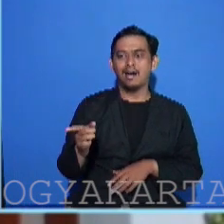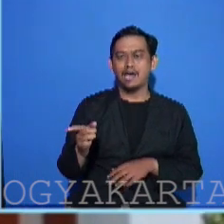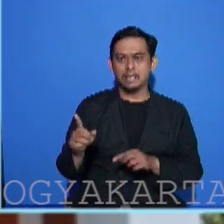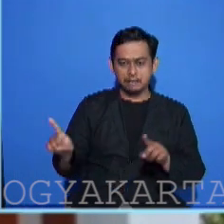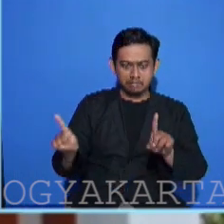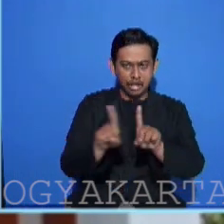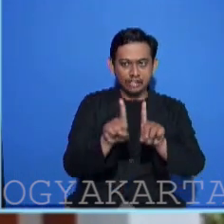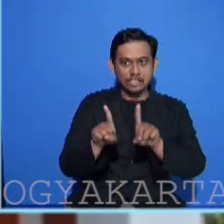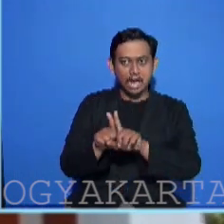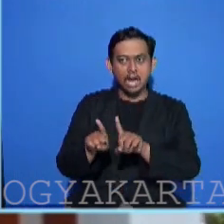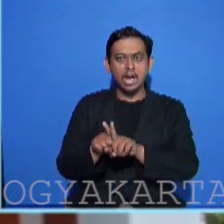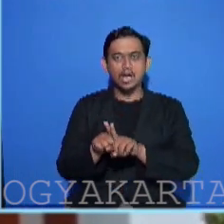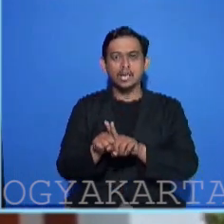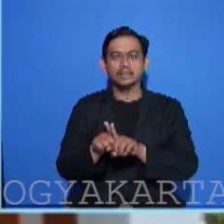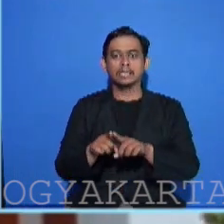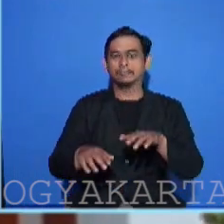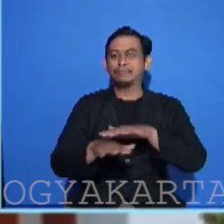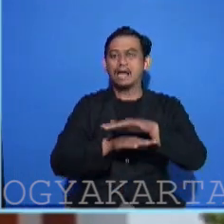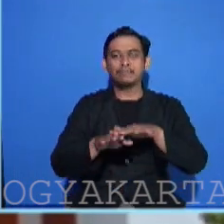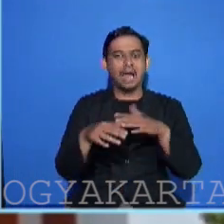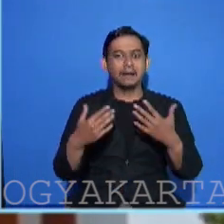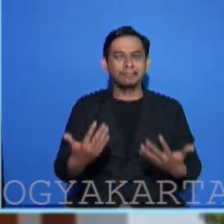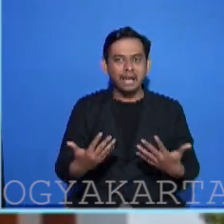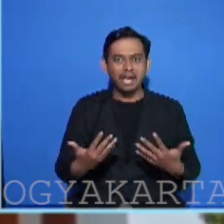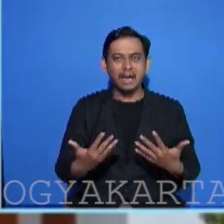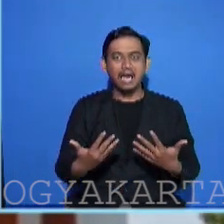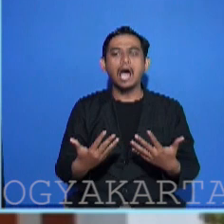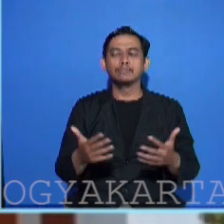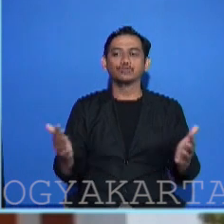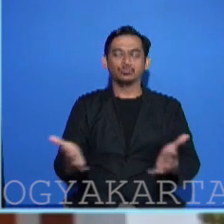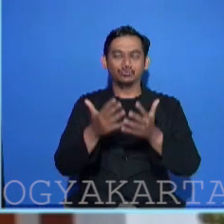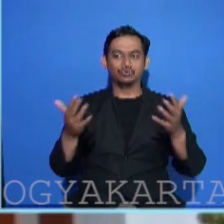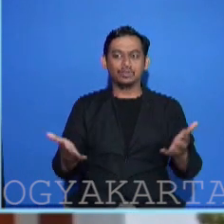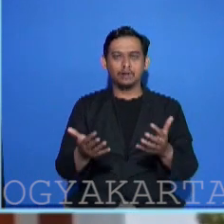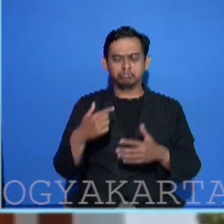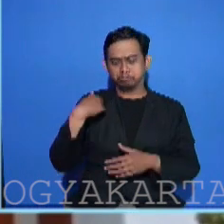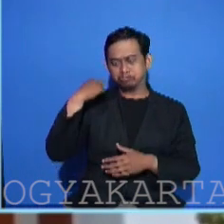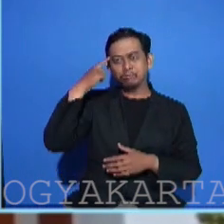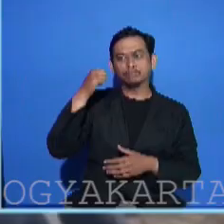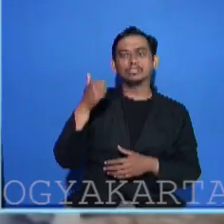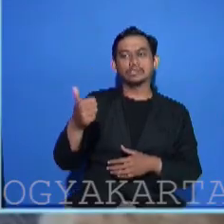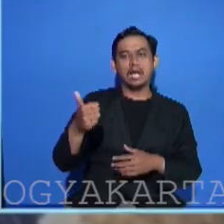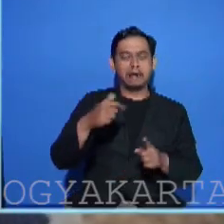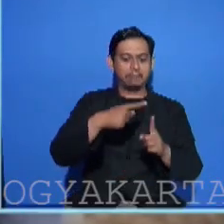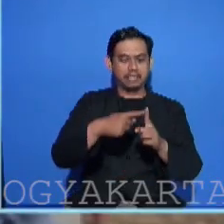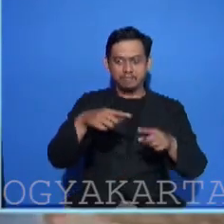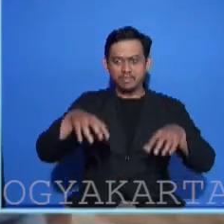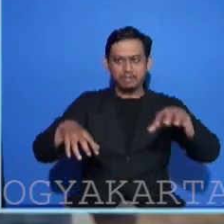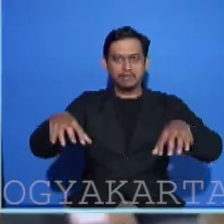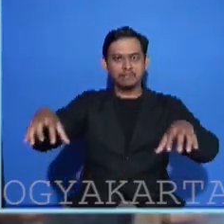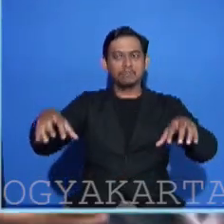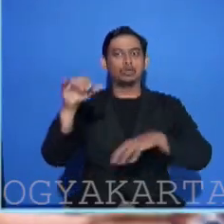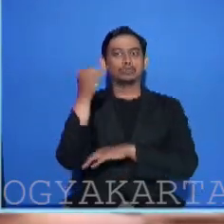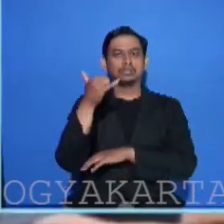minimal kebutuhan untuk Farm saya sendiri tapi nanti kalau bisa berlebih bisa untuk teman-teman yang ada di sekitar Jogjakarta ini kebutuhan